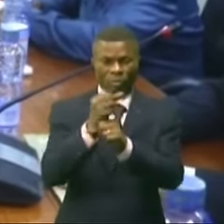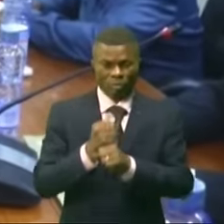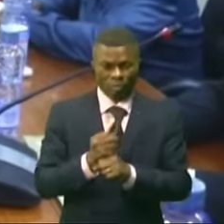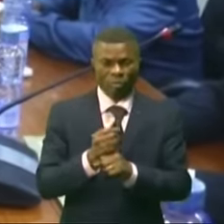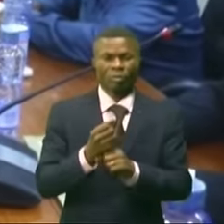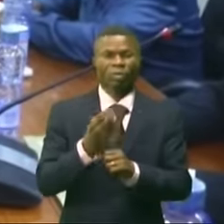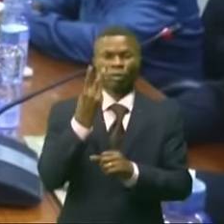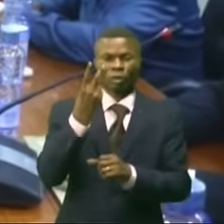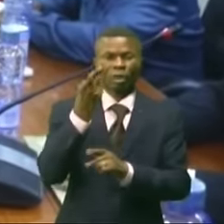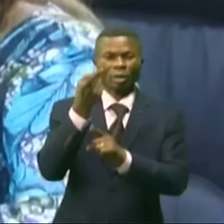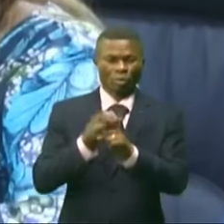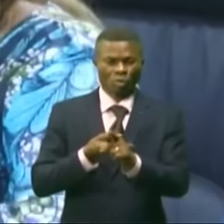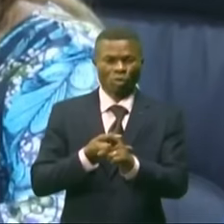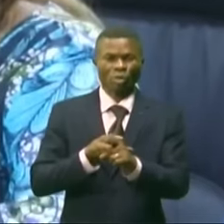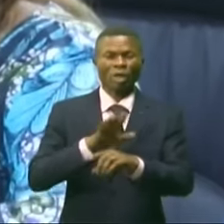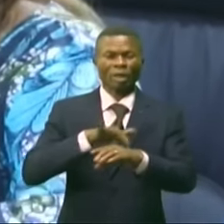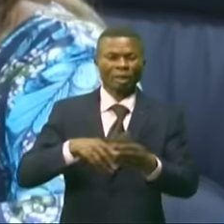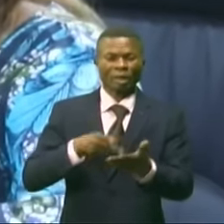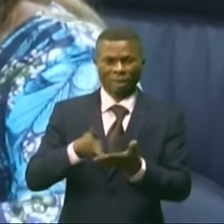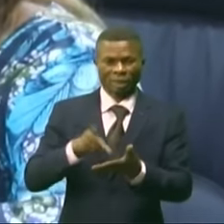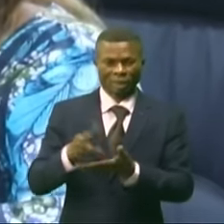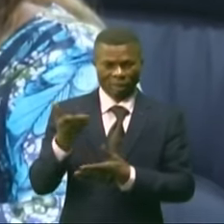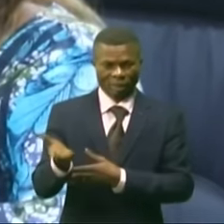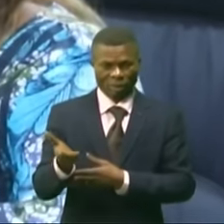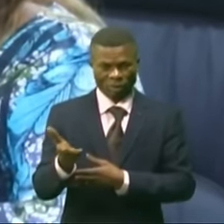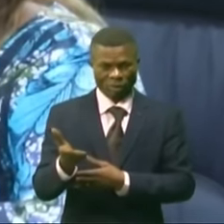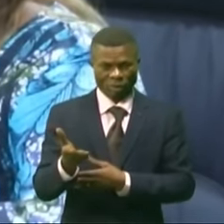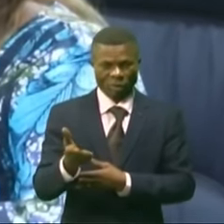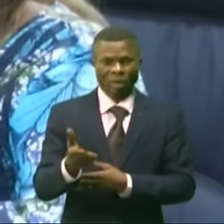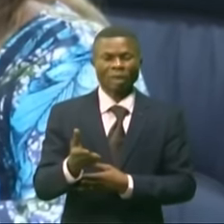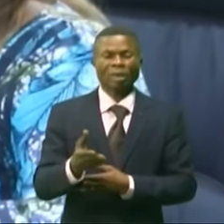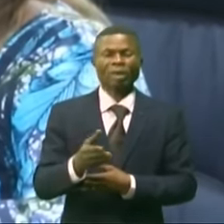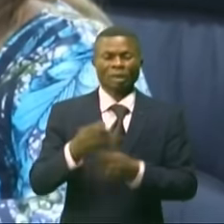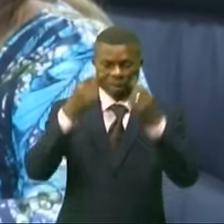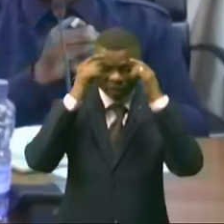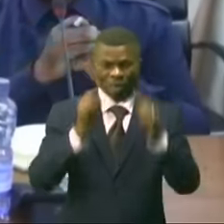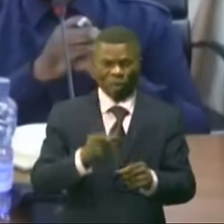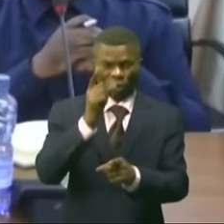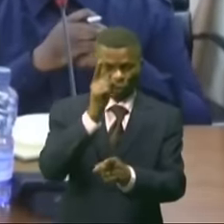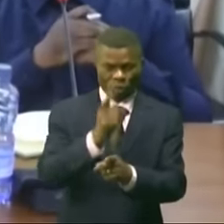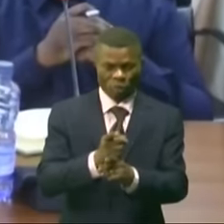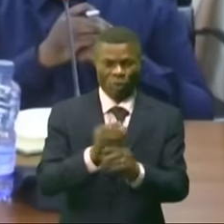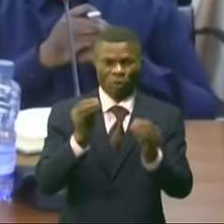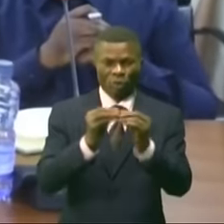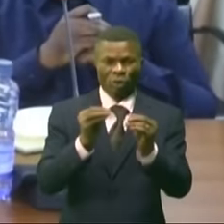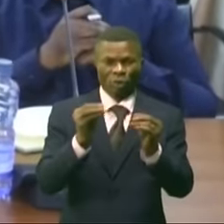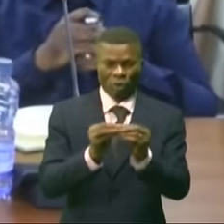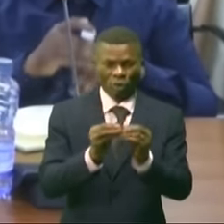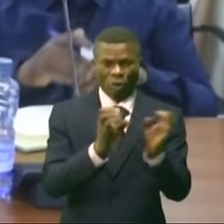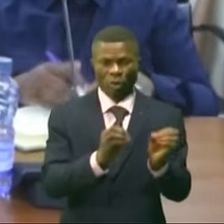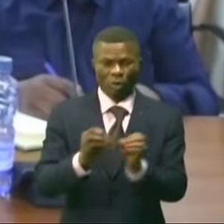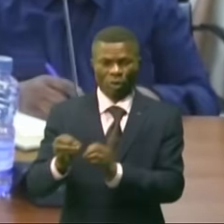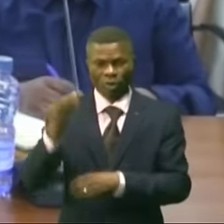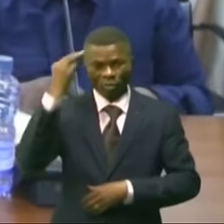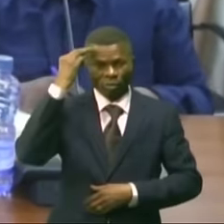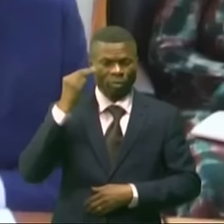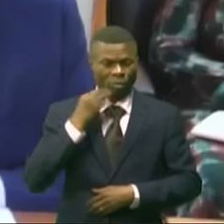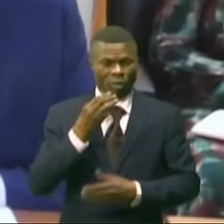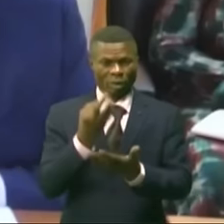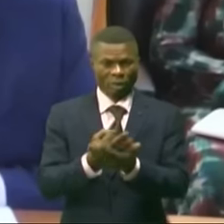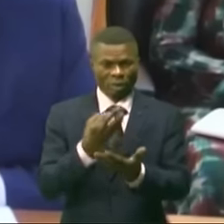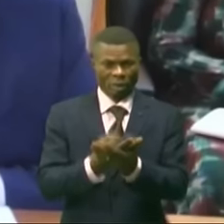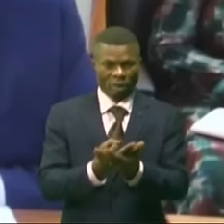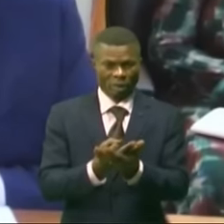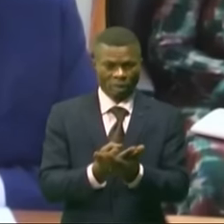2 mois d'arriéré de salaires qu'ils accumulent c'est la principale décision issue de cette réunion présidée par le ministre des Finances